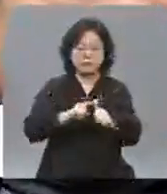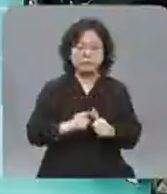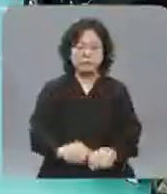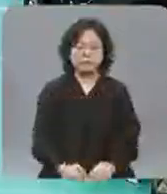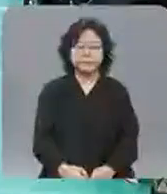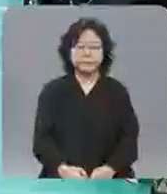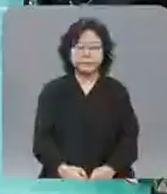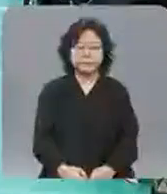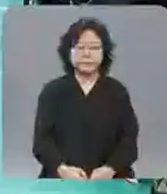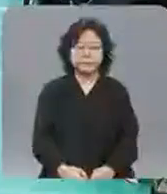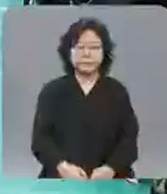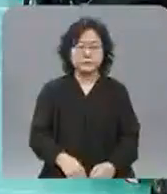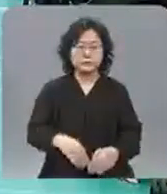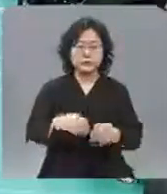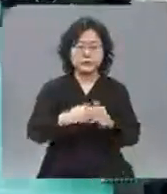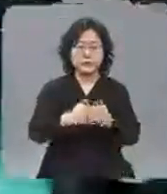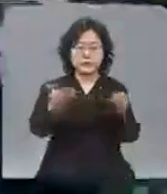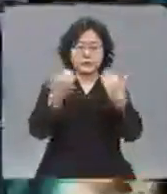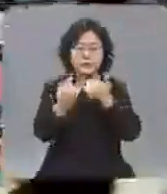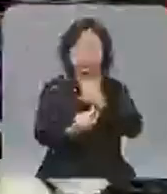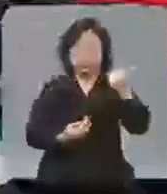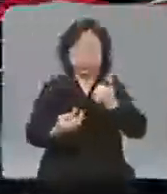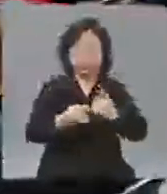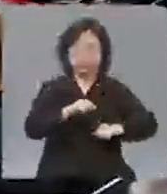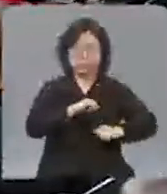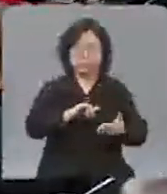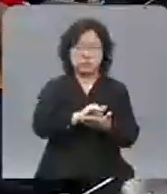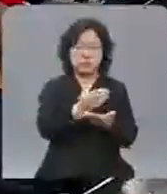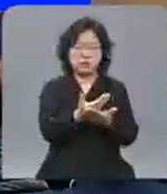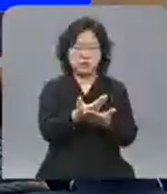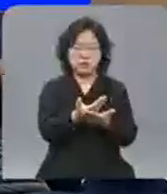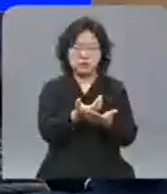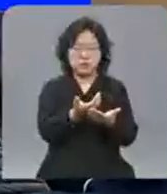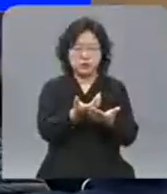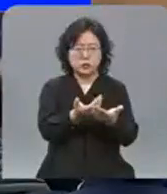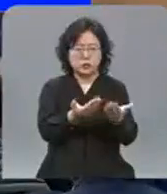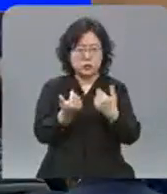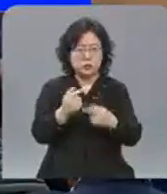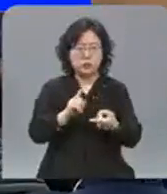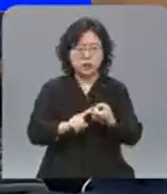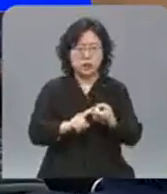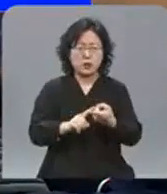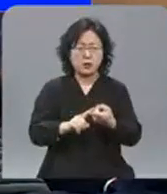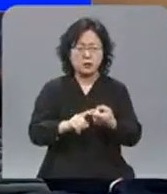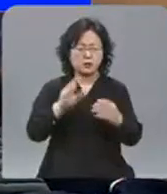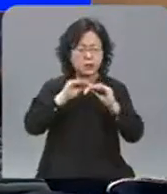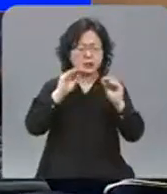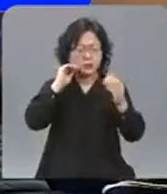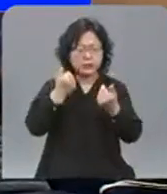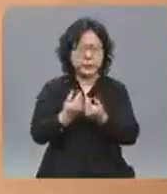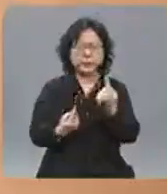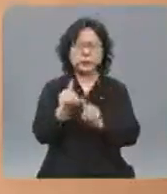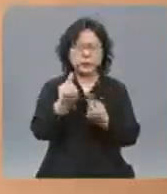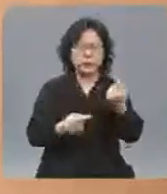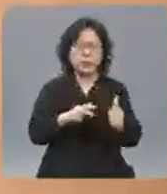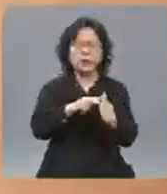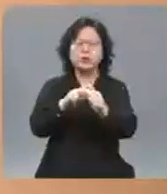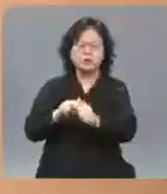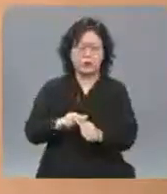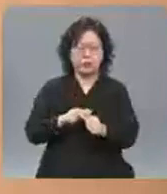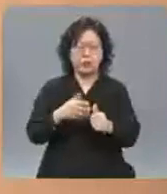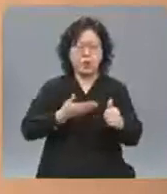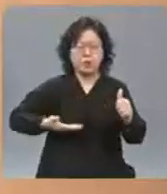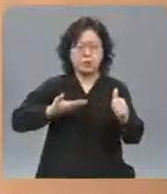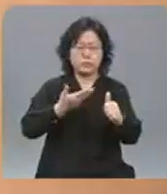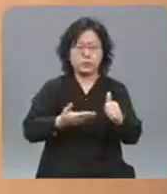참석했습니다. 유치위는 군공항 유치에 대한 찬반을 떠나 정보를 나누기 위해 설명회를 열었다면서 인구